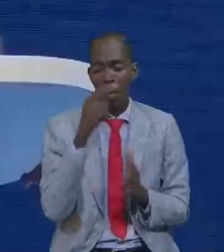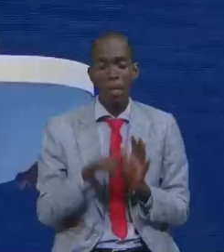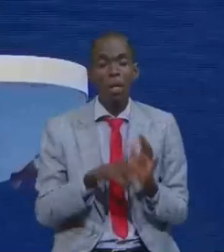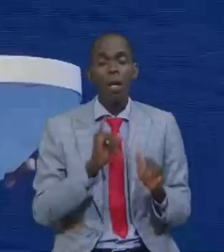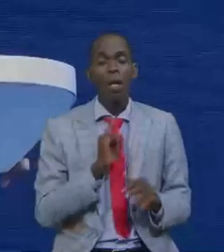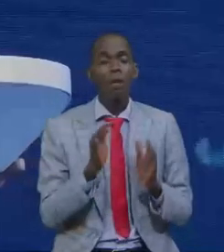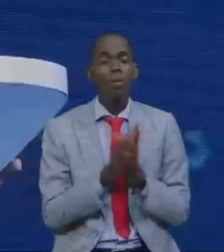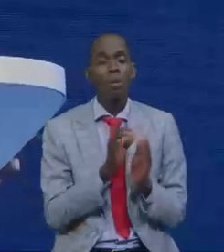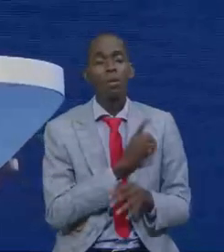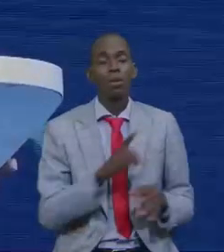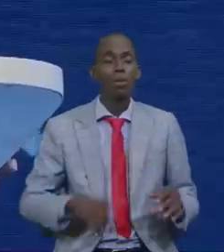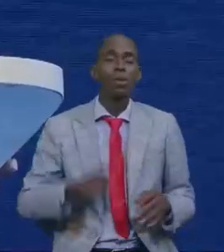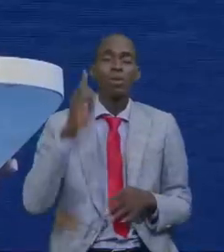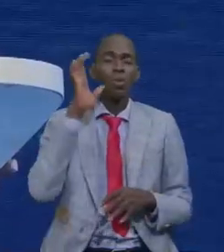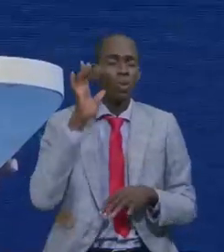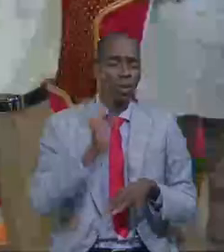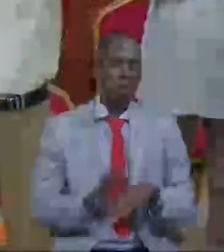touche